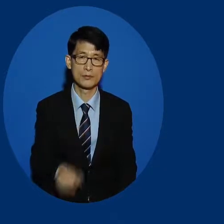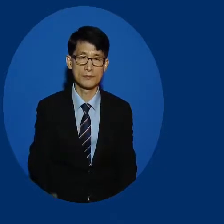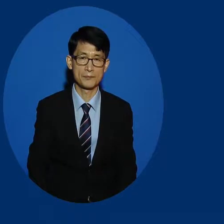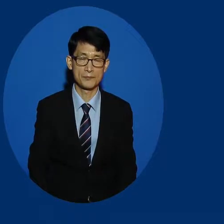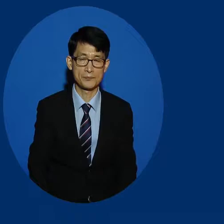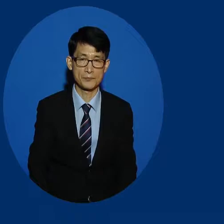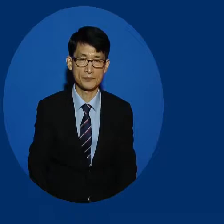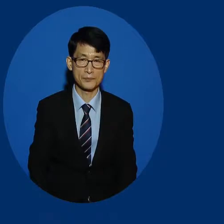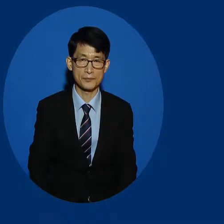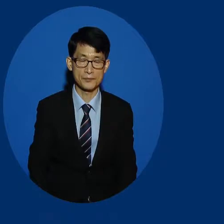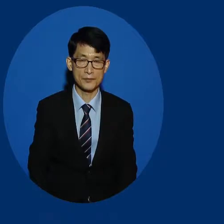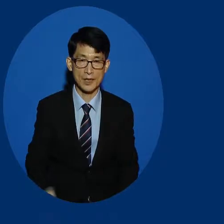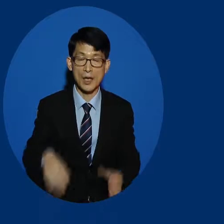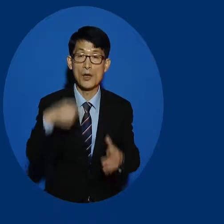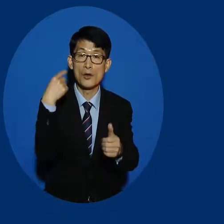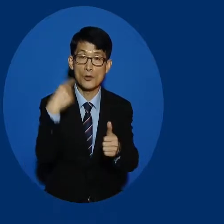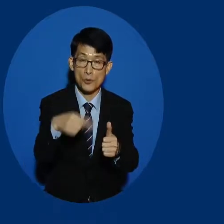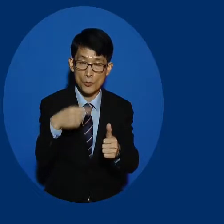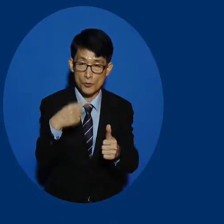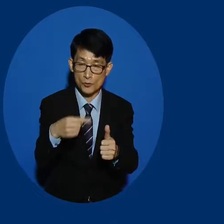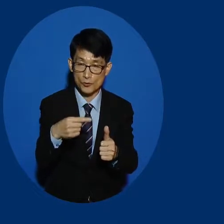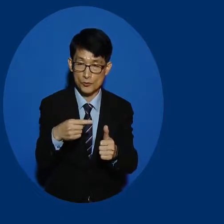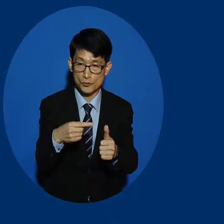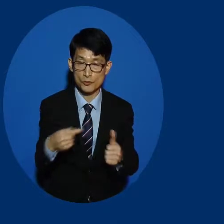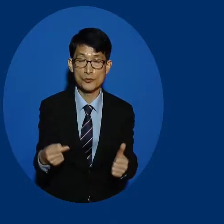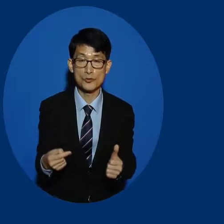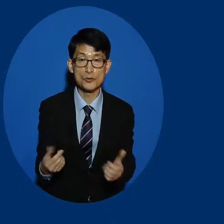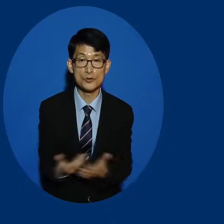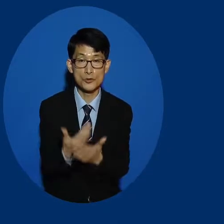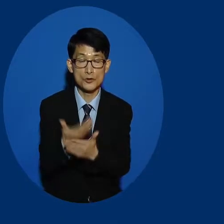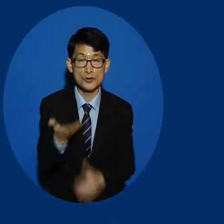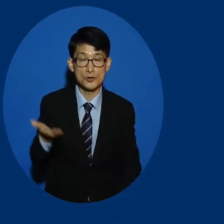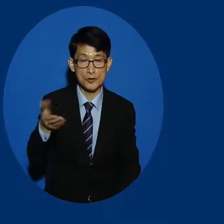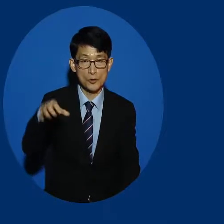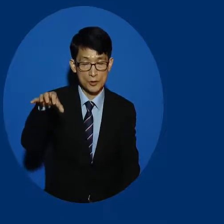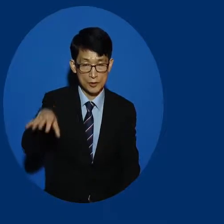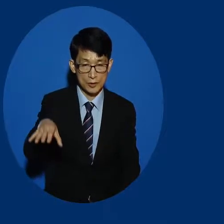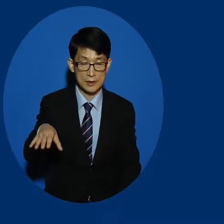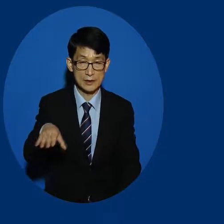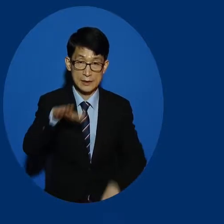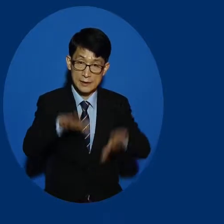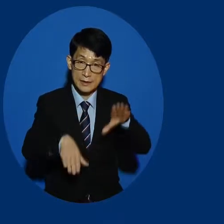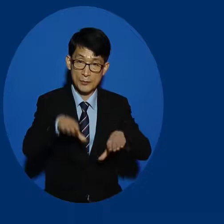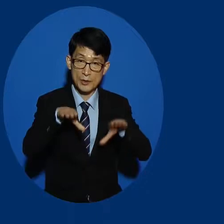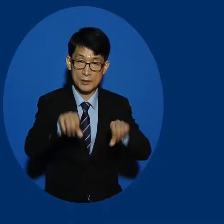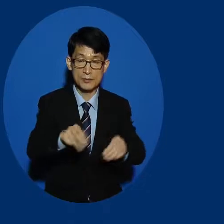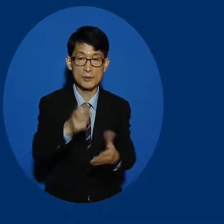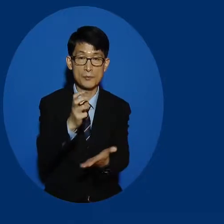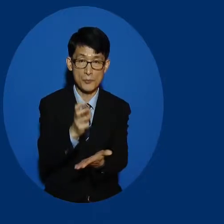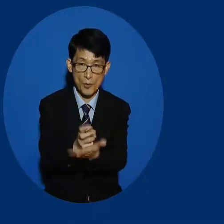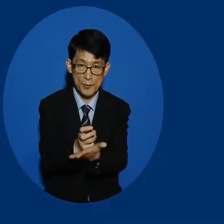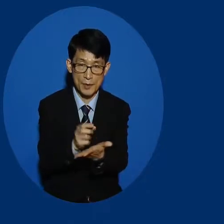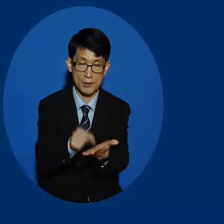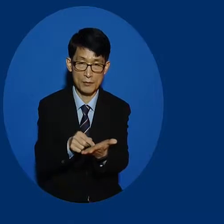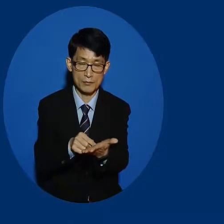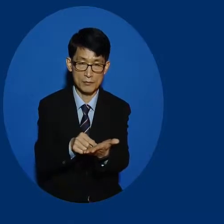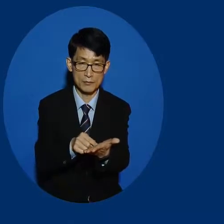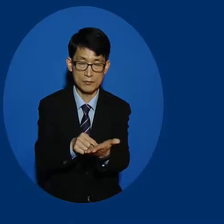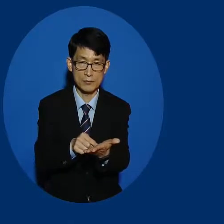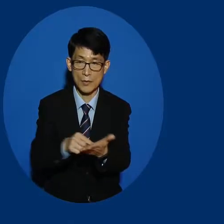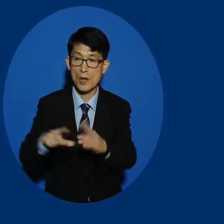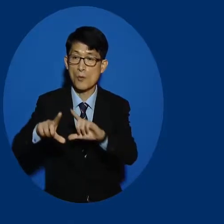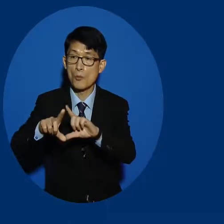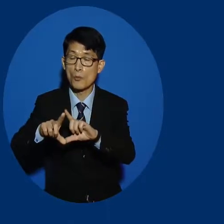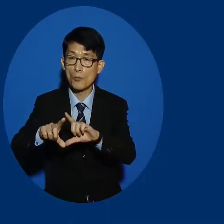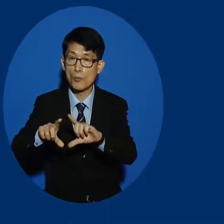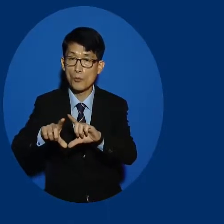우리가 소위 이야기하는 교육 선진국에서는 철저한 차별금지법이 적용되어서 일반 평생교육